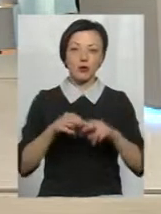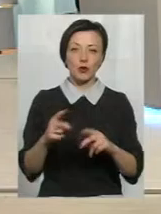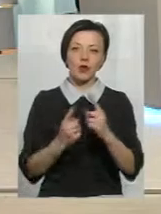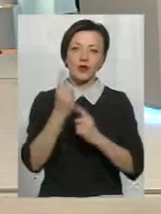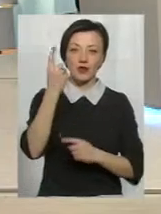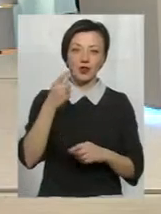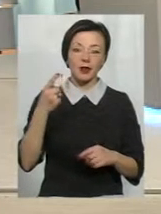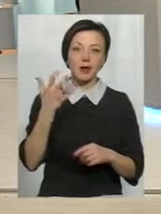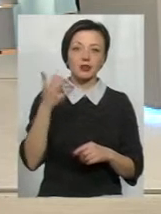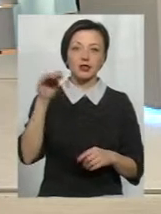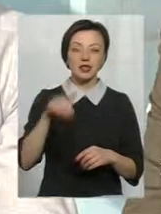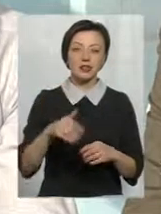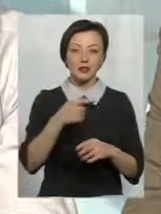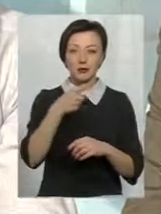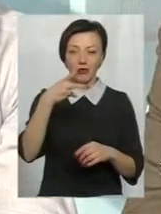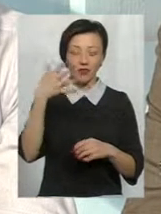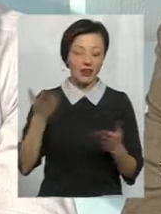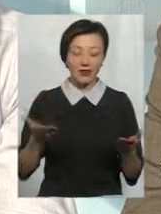поверхів.